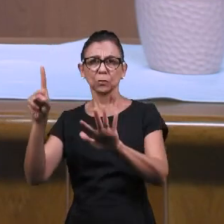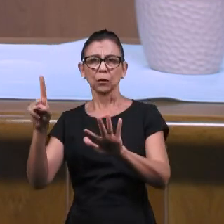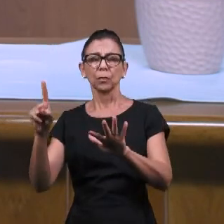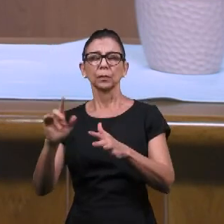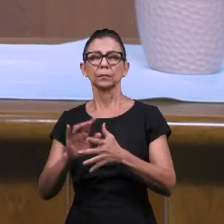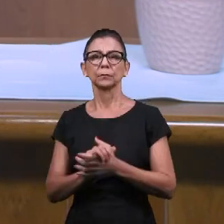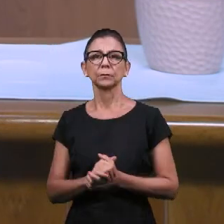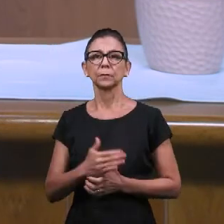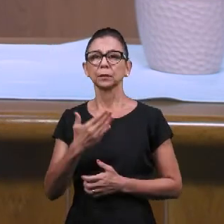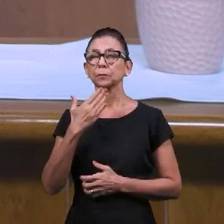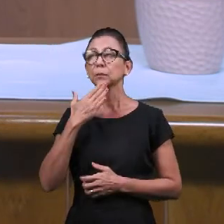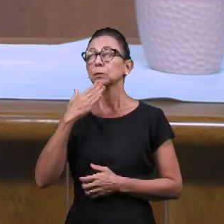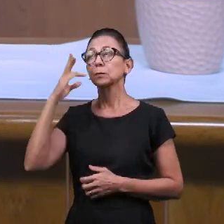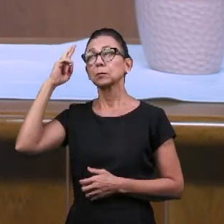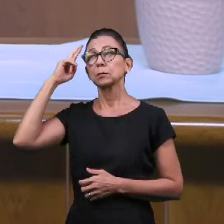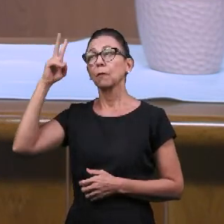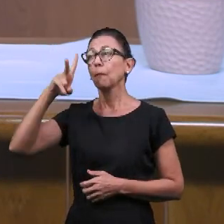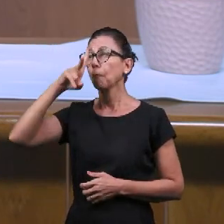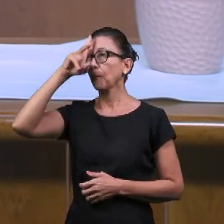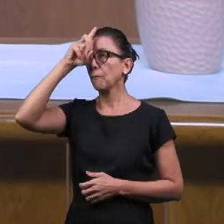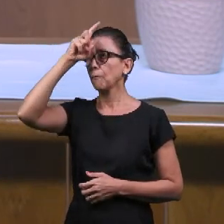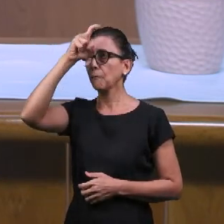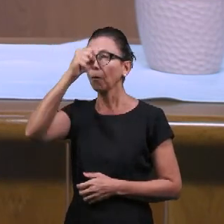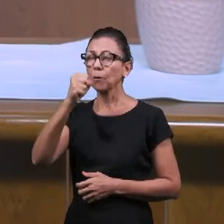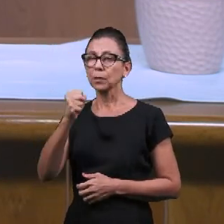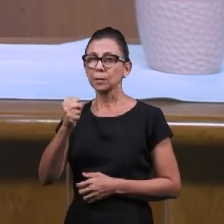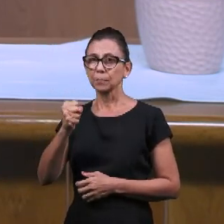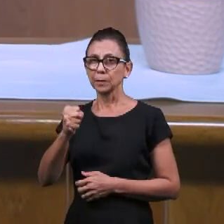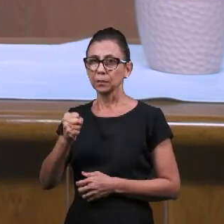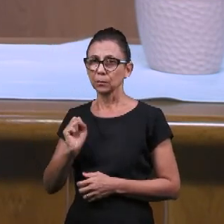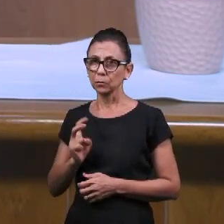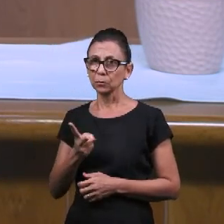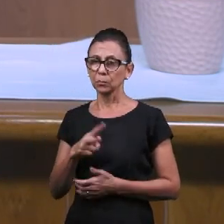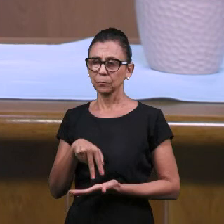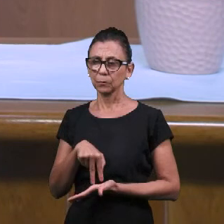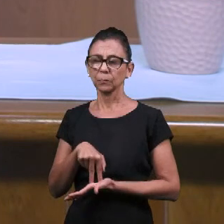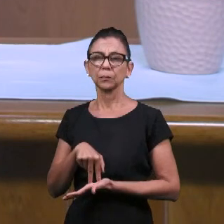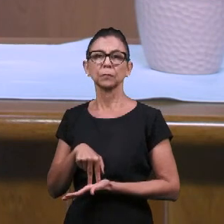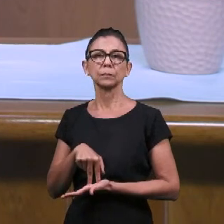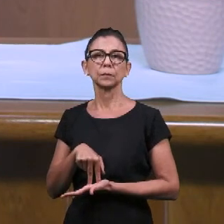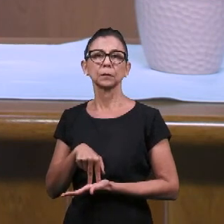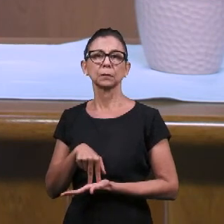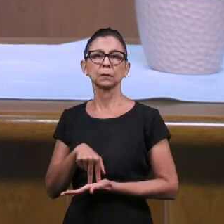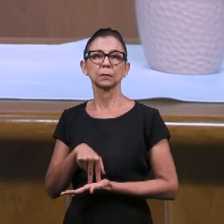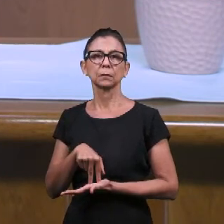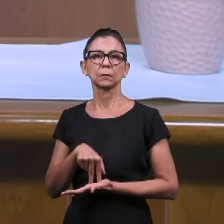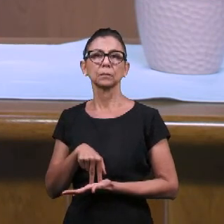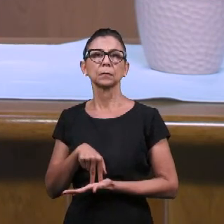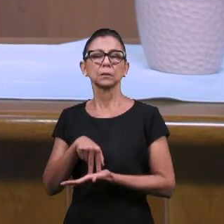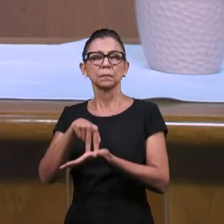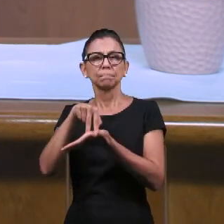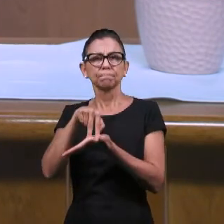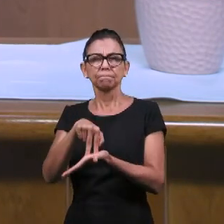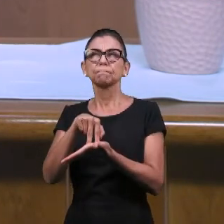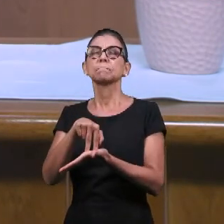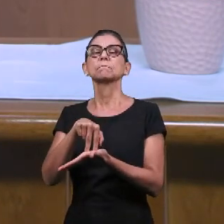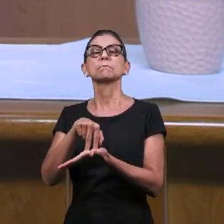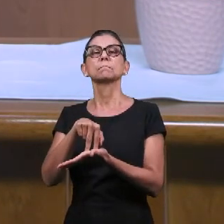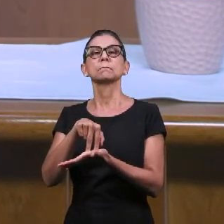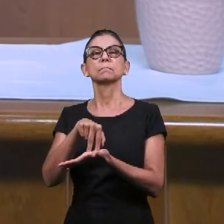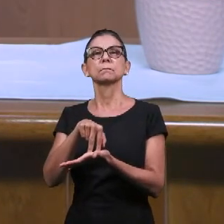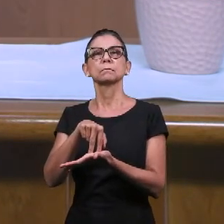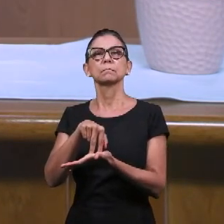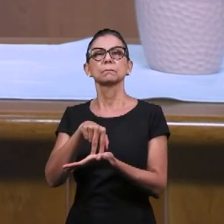И да благословит нас всех Господь, да даст Господь нам силы, стати, чтобы продолжать быть теми